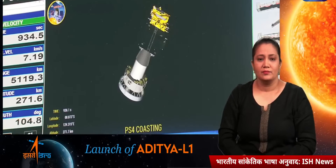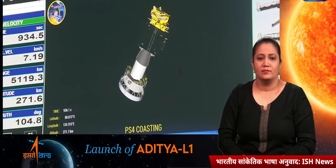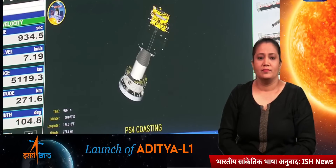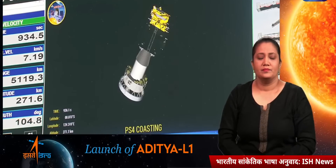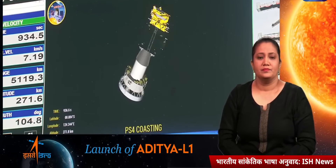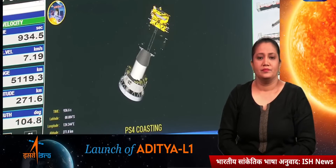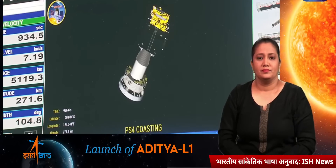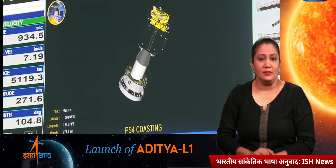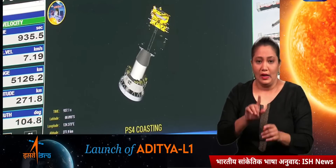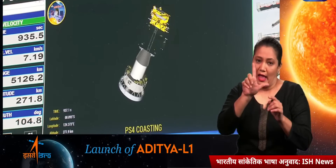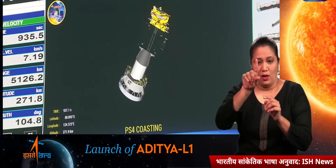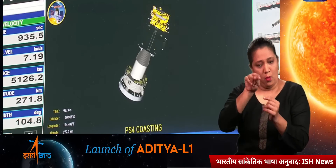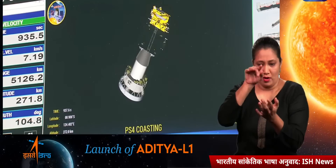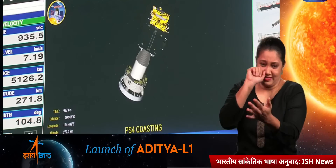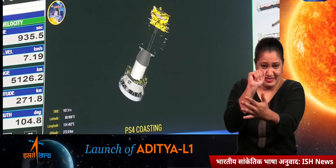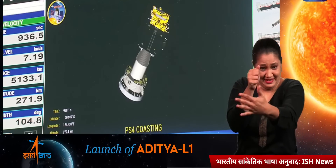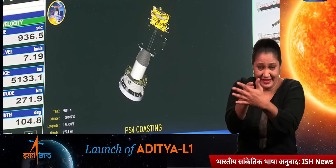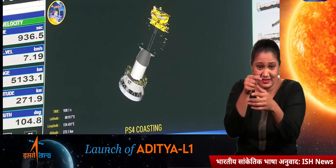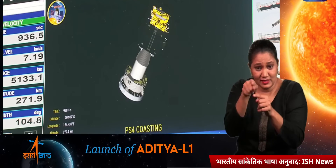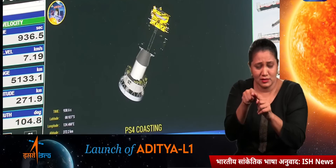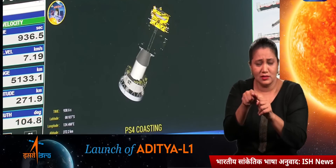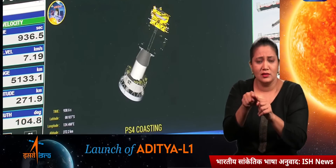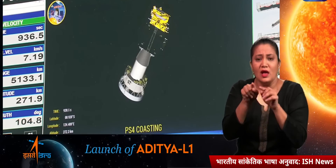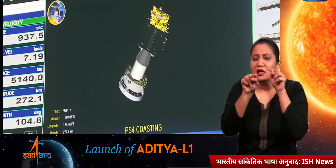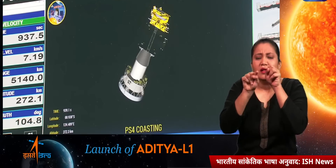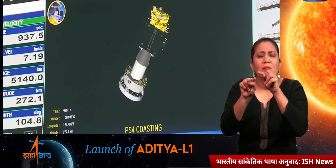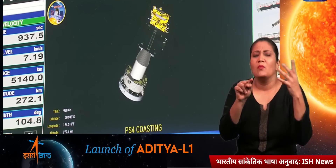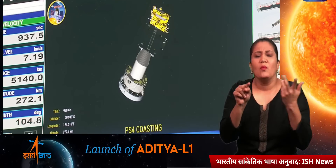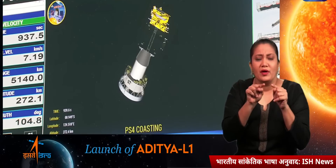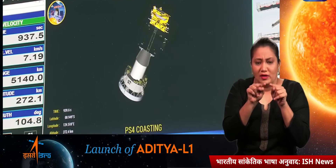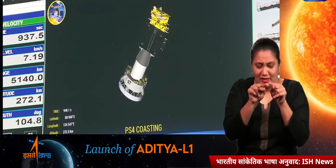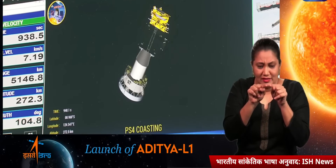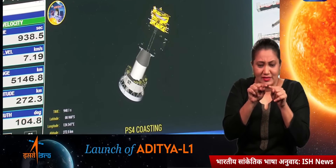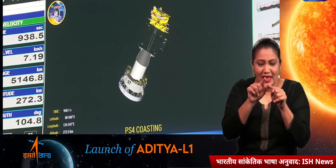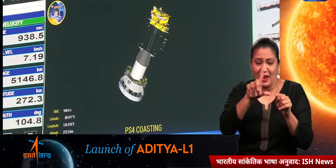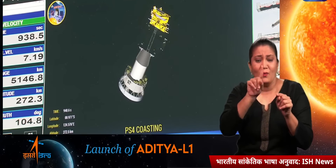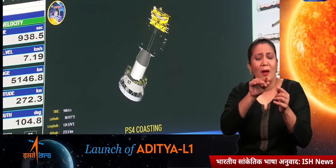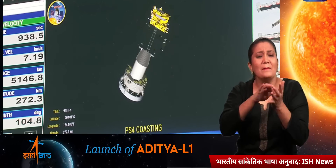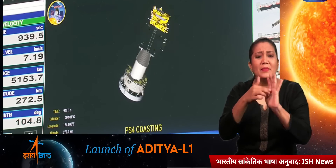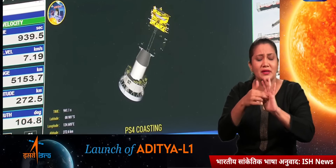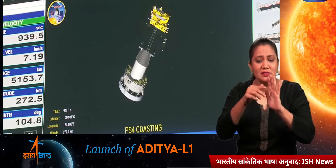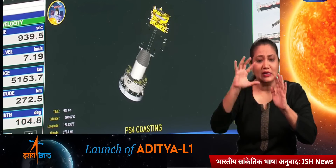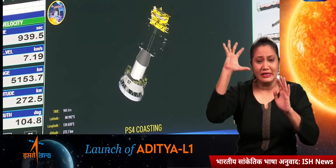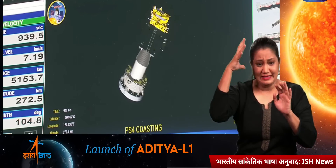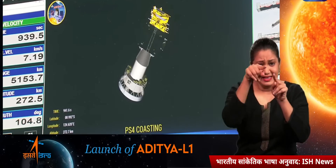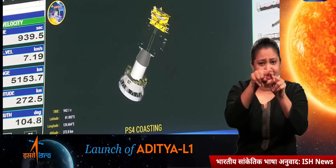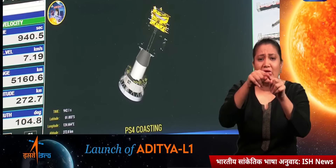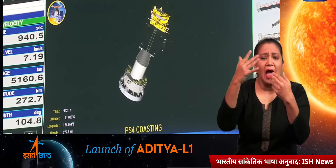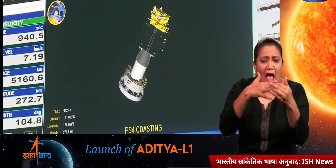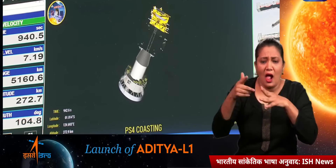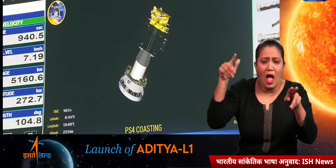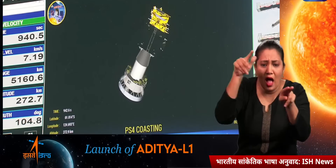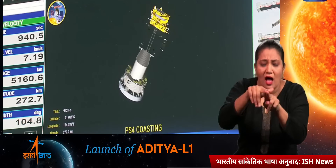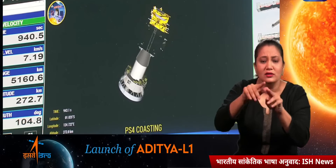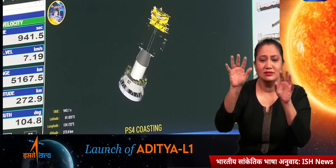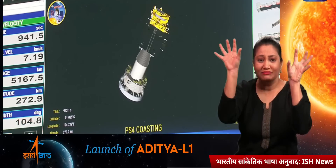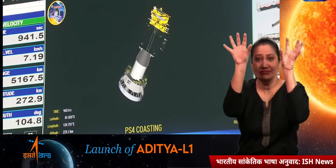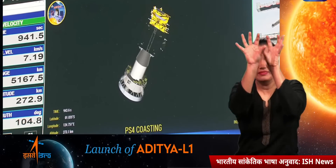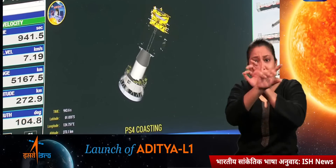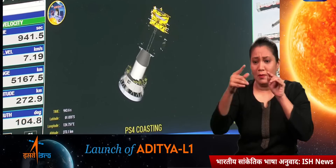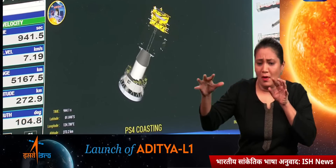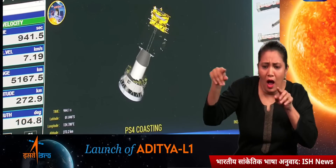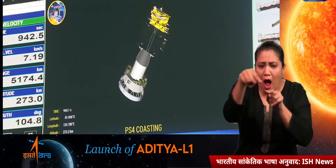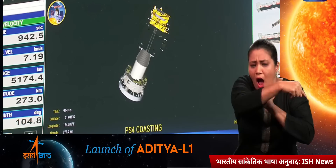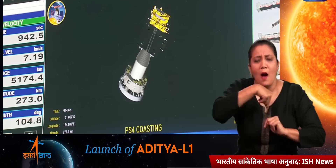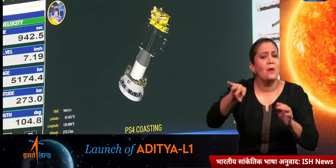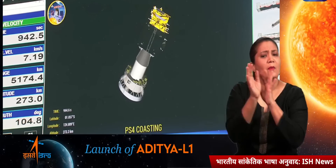लैग्रेंजियन पॉइंट 1 के पास जाएगा और यहाँ ऐसा पॉइंट है जहाँ से सूर्य को बिना किसी ग्रहण या रुकावट के निरंतर